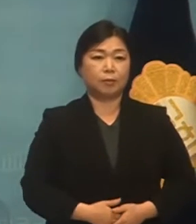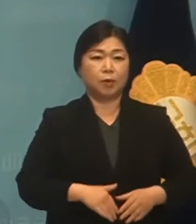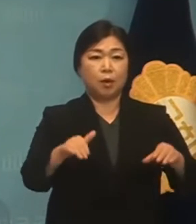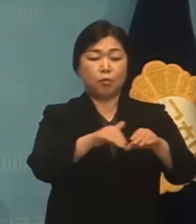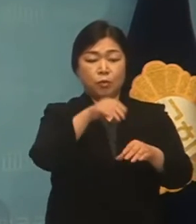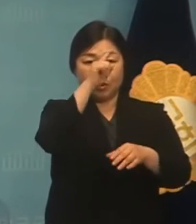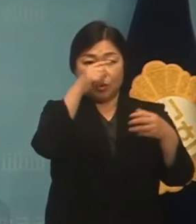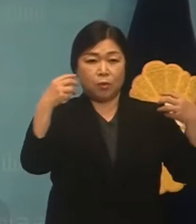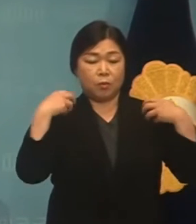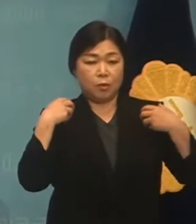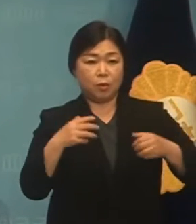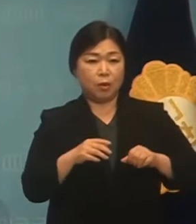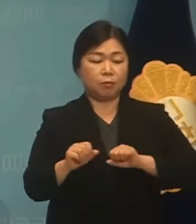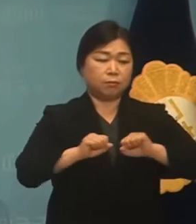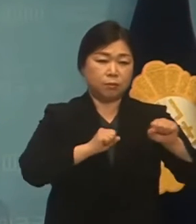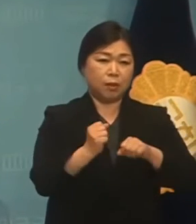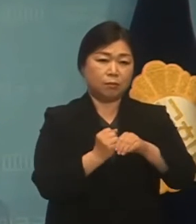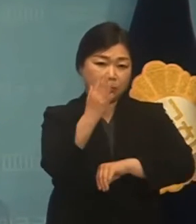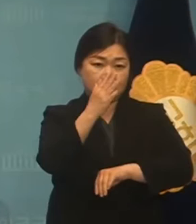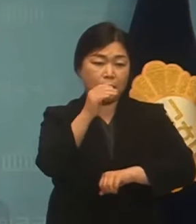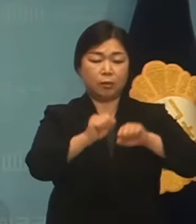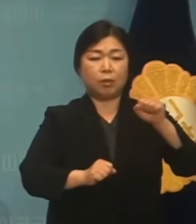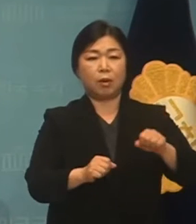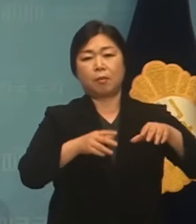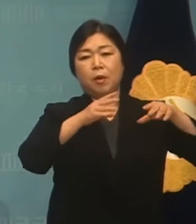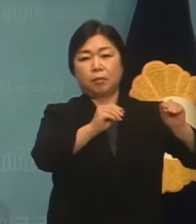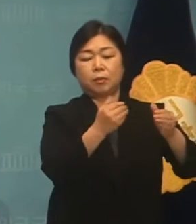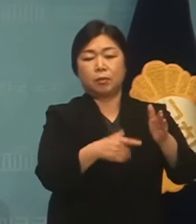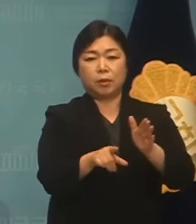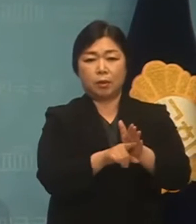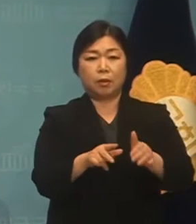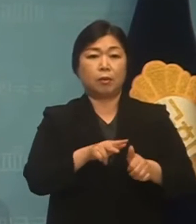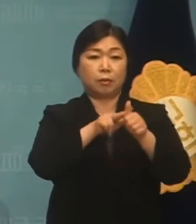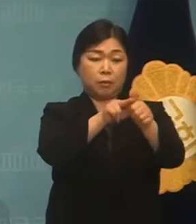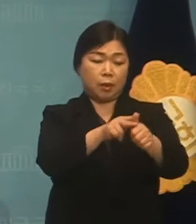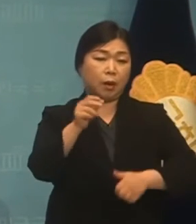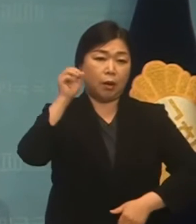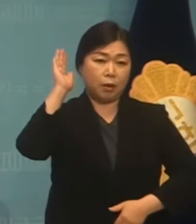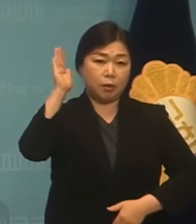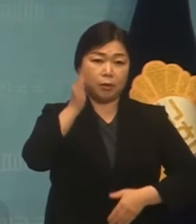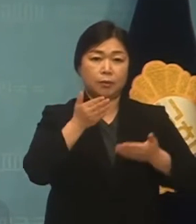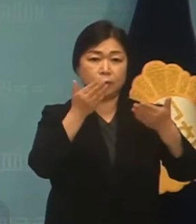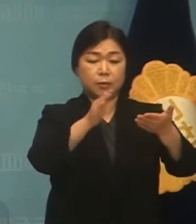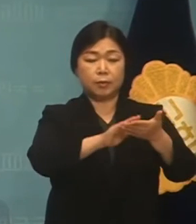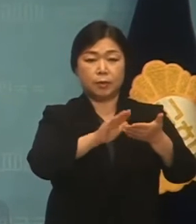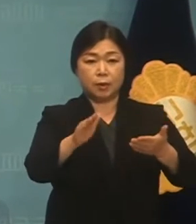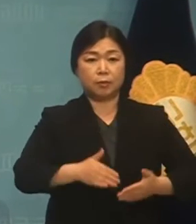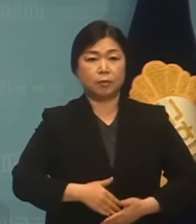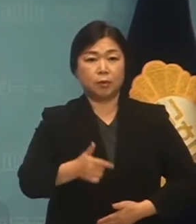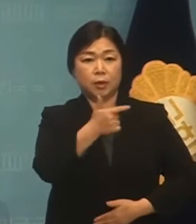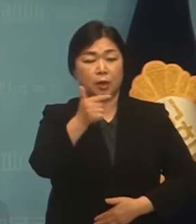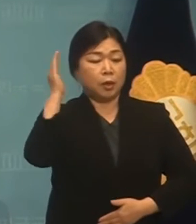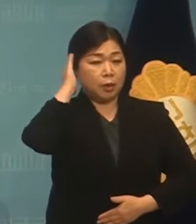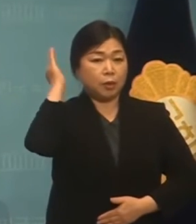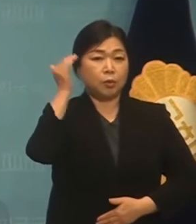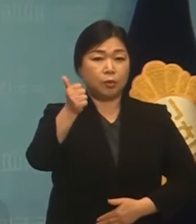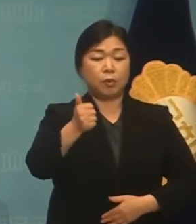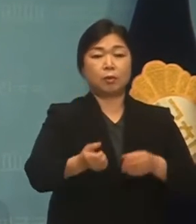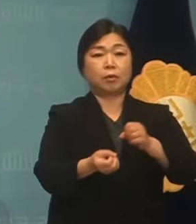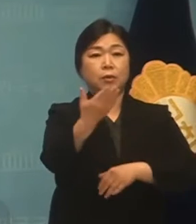하고자 원내대표에 도전합니다. 오로지 대선 승리와 정권 교체를 위해 몸을